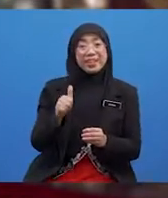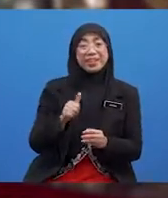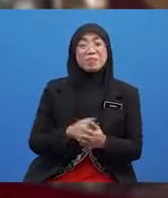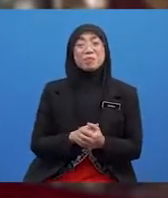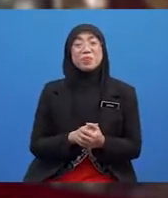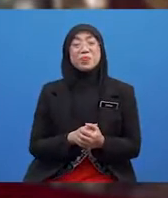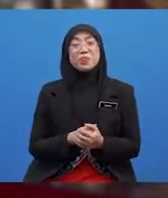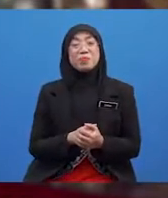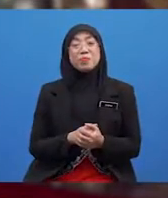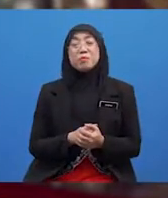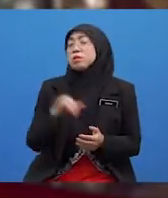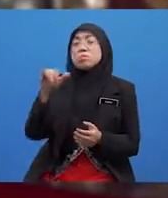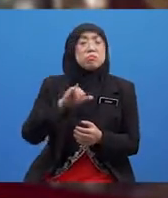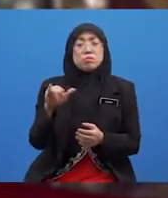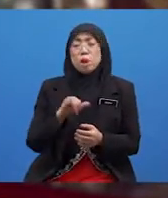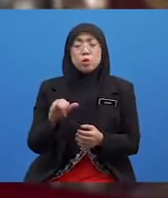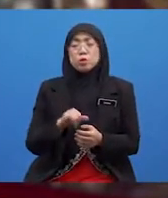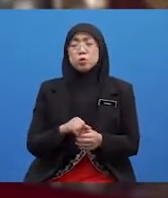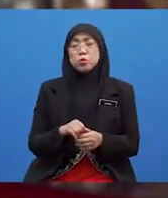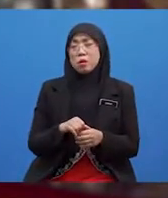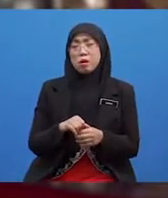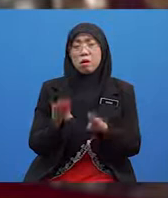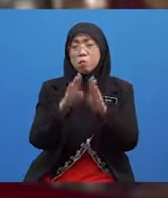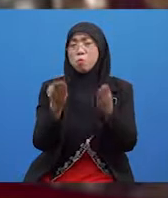Begitu juga pemain bola keranjang.